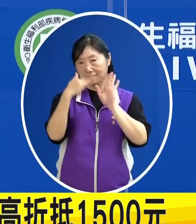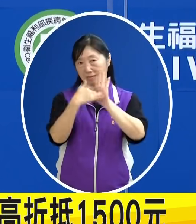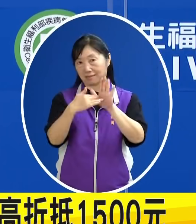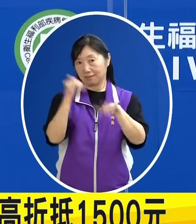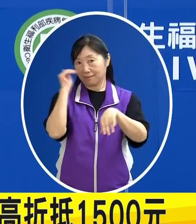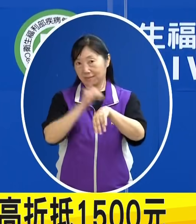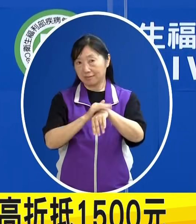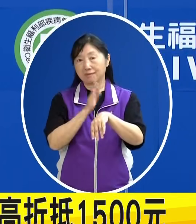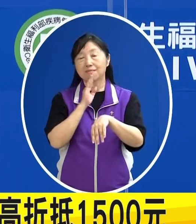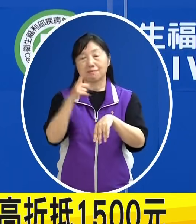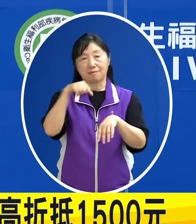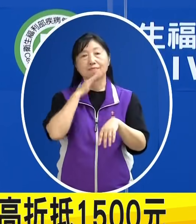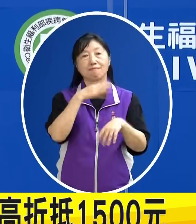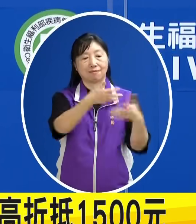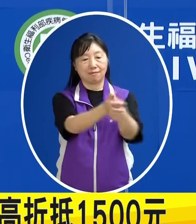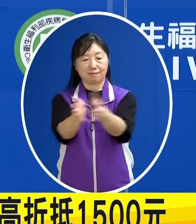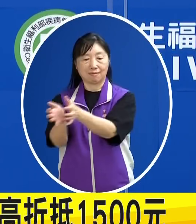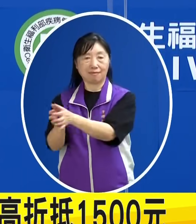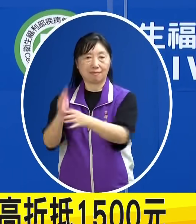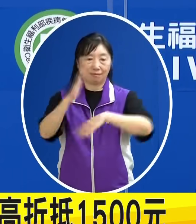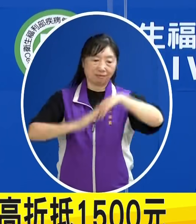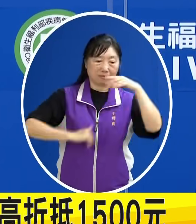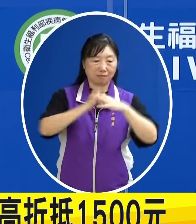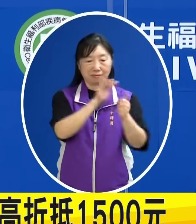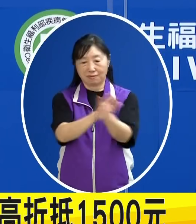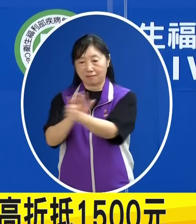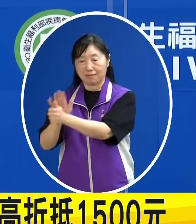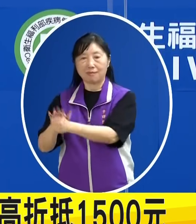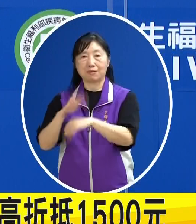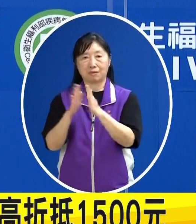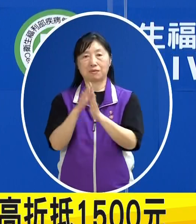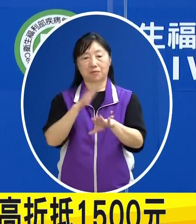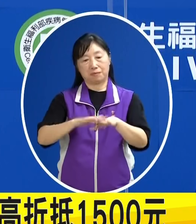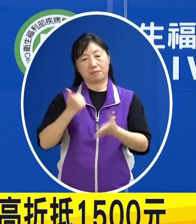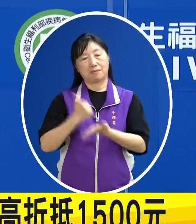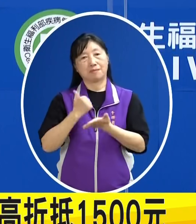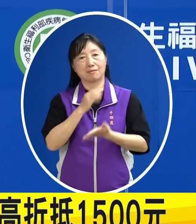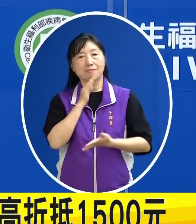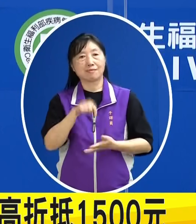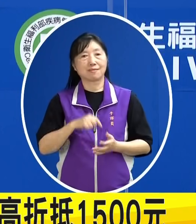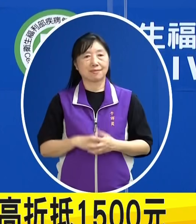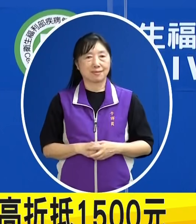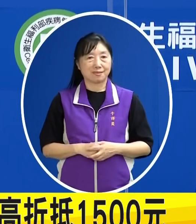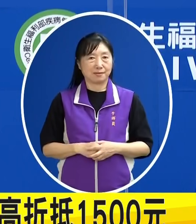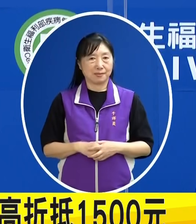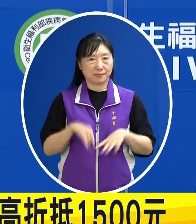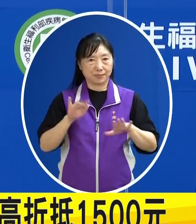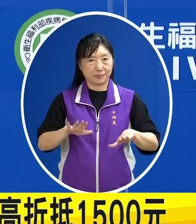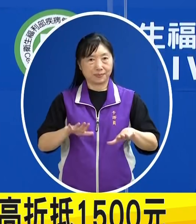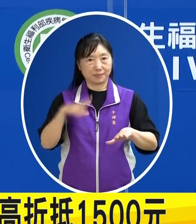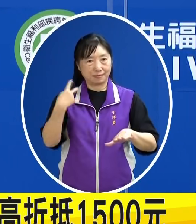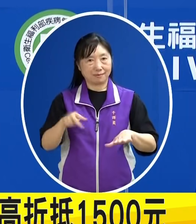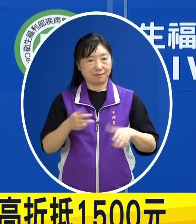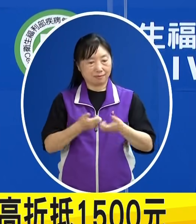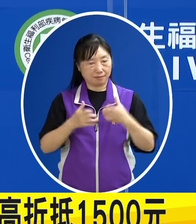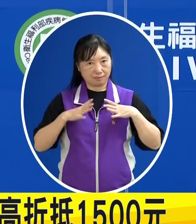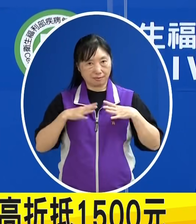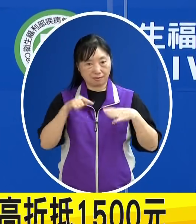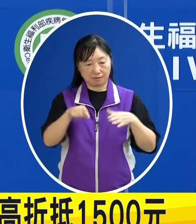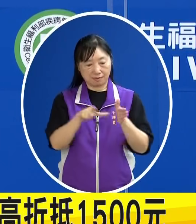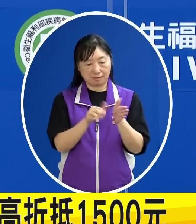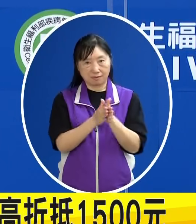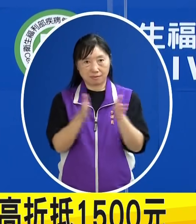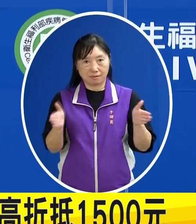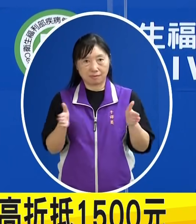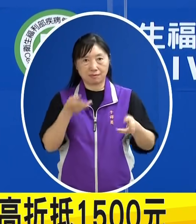要是大家都互相挺互相挺才会成功那今天也刚好跟大家来稍微分享一下，其实这段时